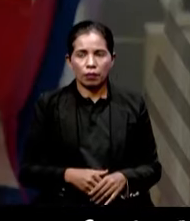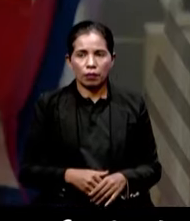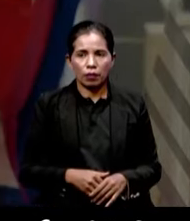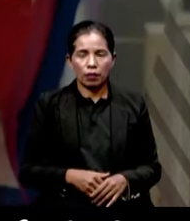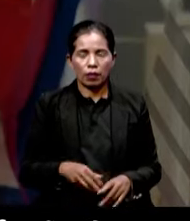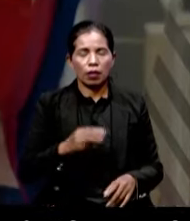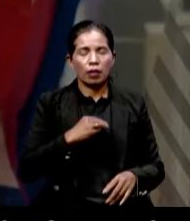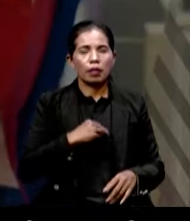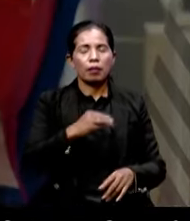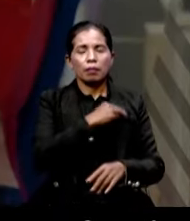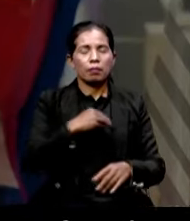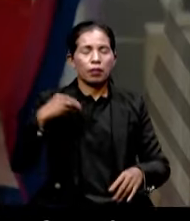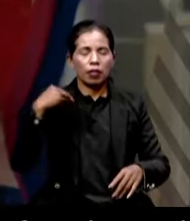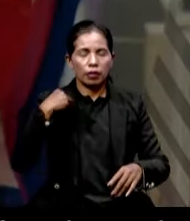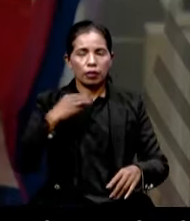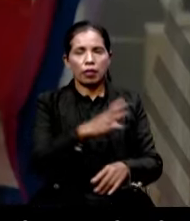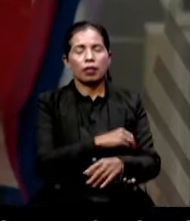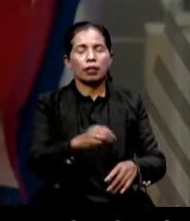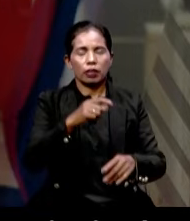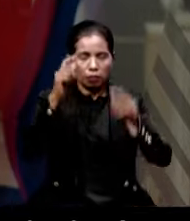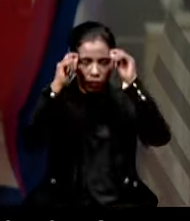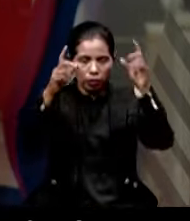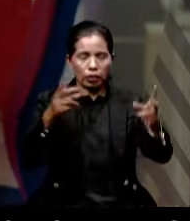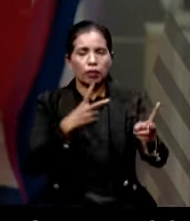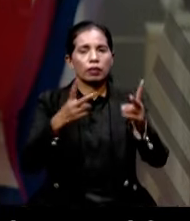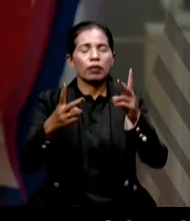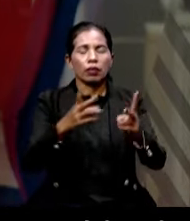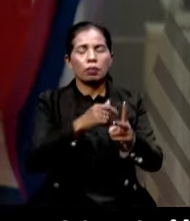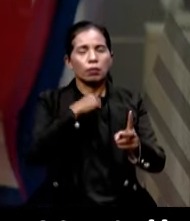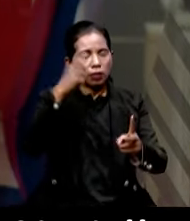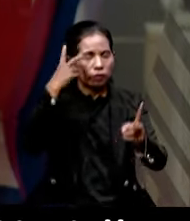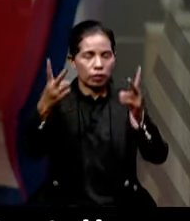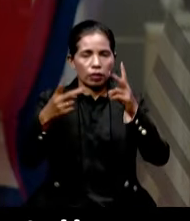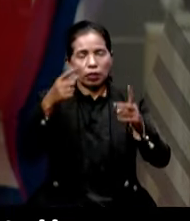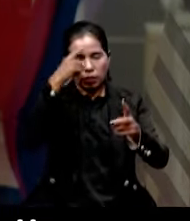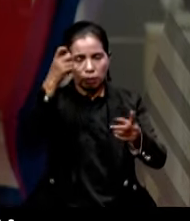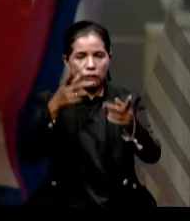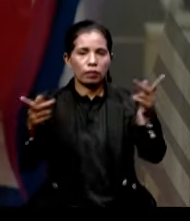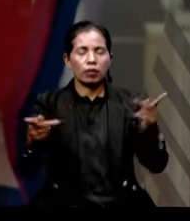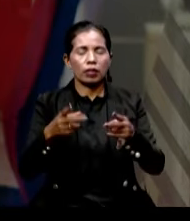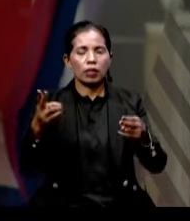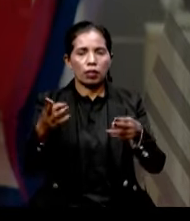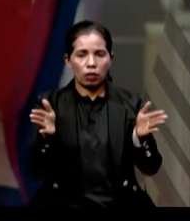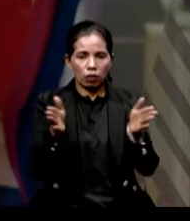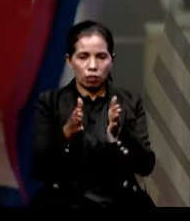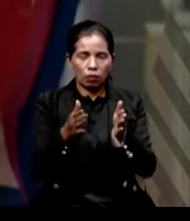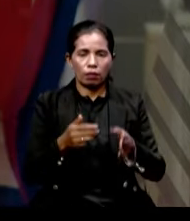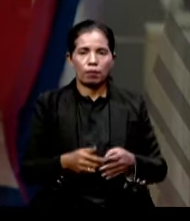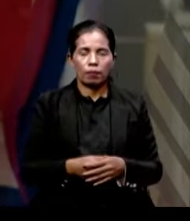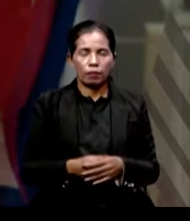Congregação Madre Alma Timor-Leste se limita a participante e visita Papa Francisco, tamba fati in clot.